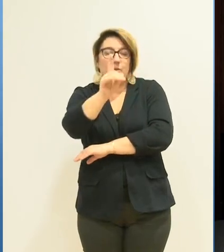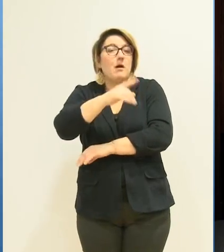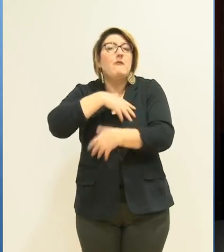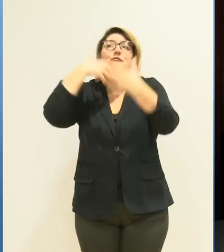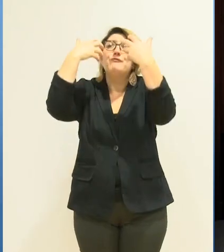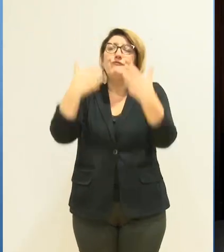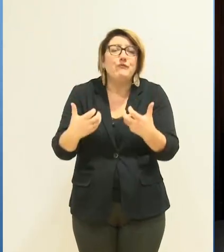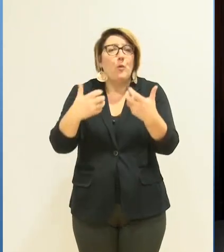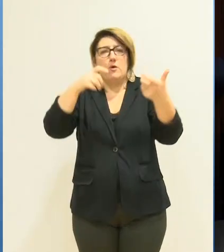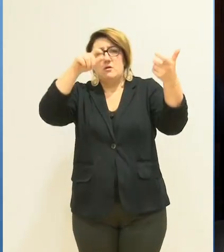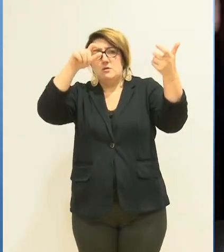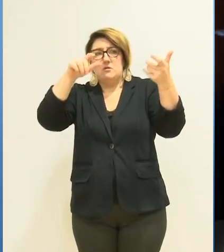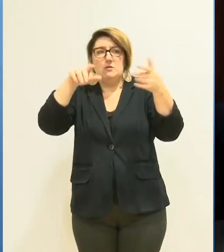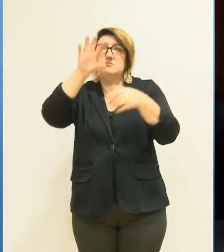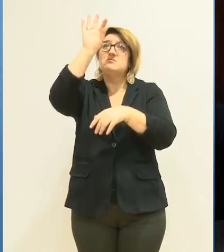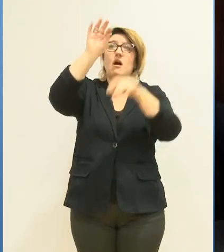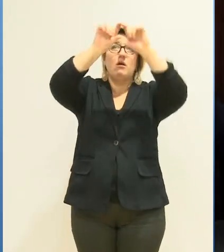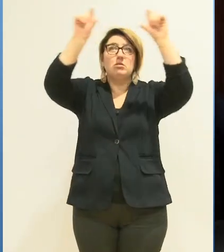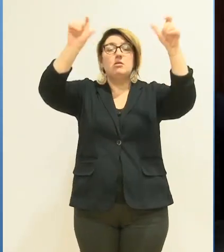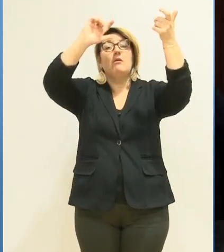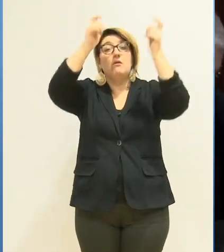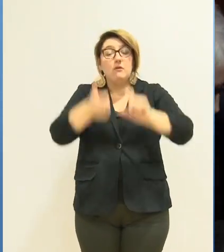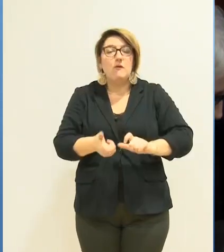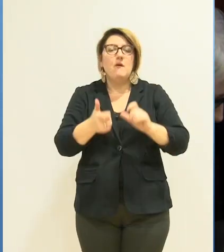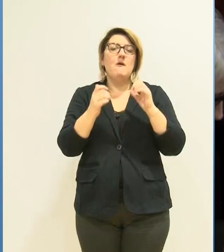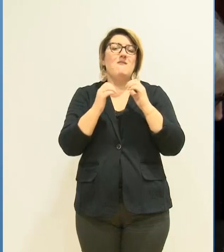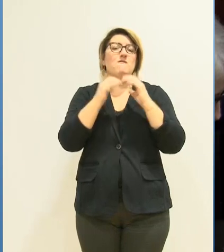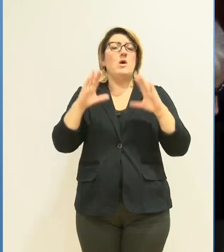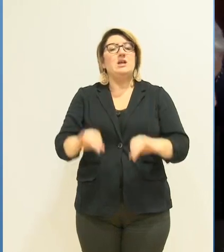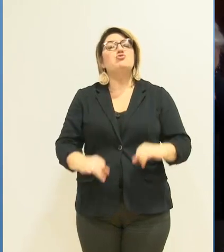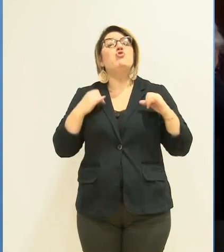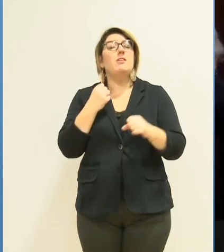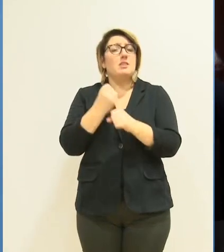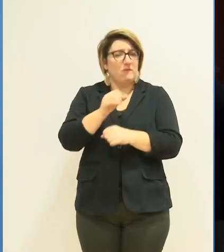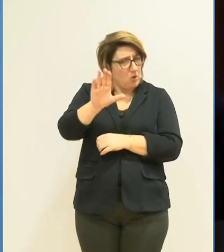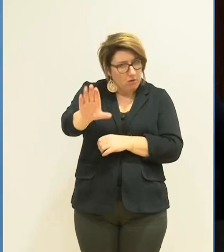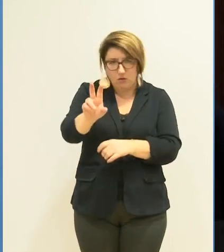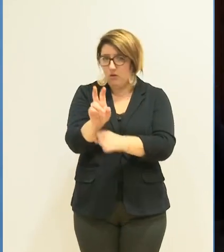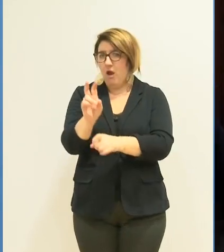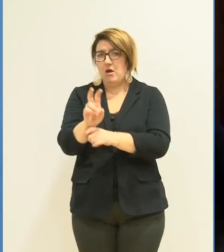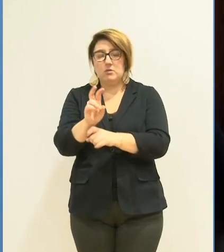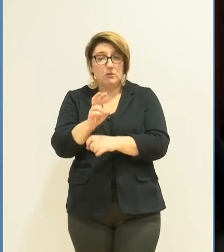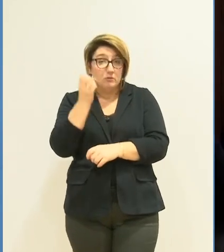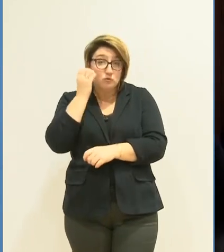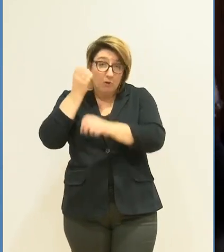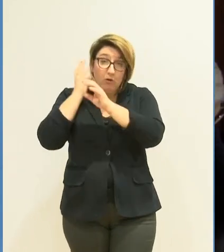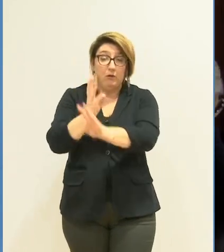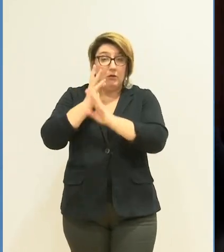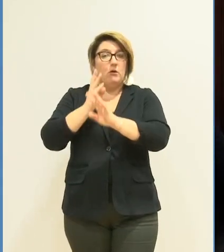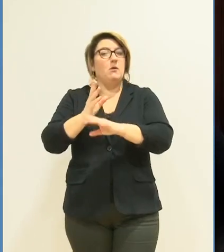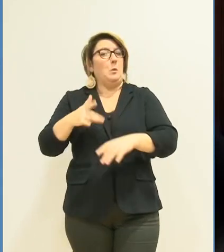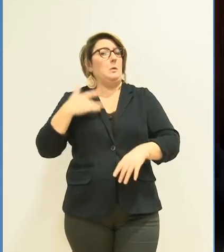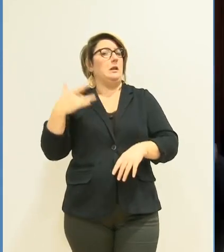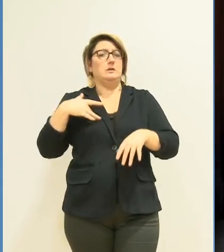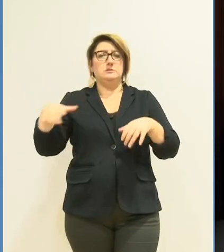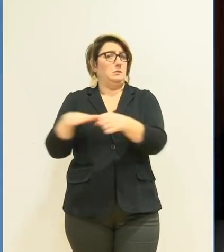volonté de supprimer ce foyer de jeunes travailleurs qui est là bas et qui est largement utilisé donc voilà c'est